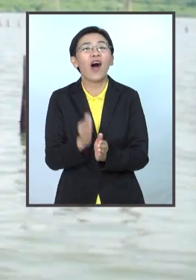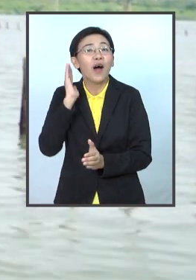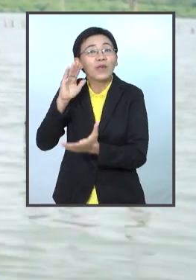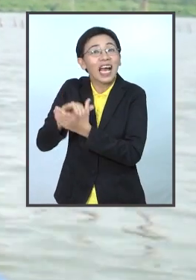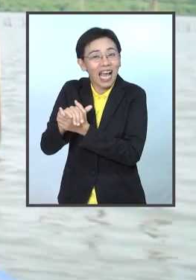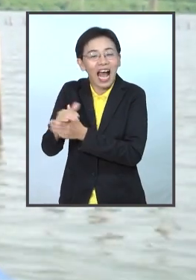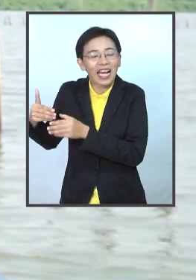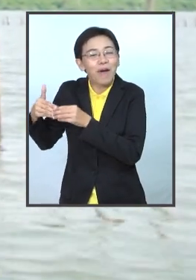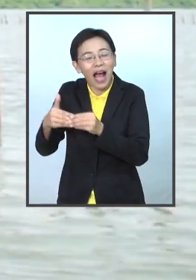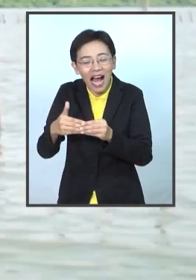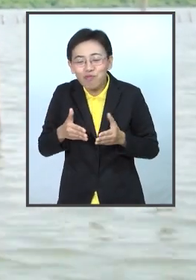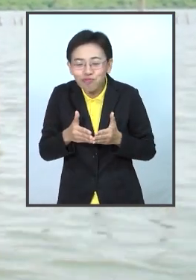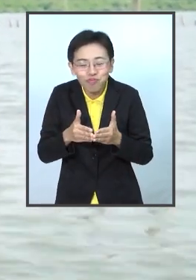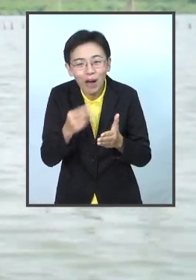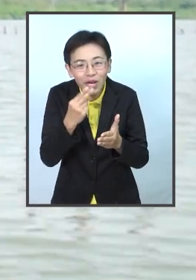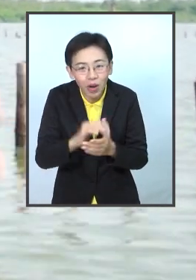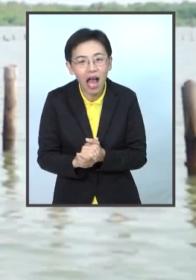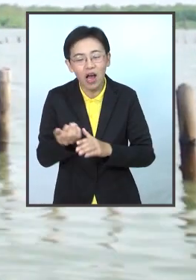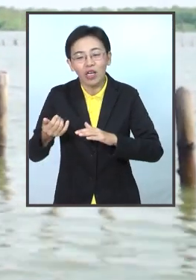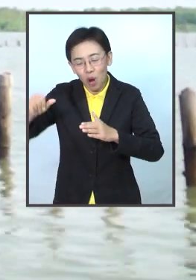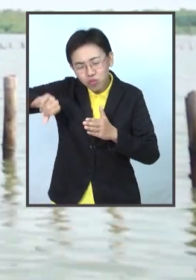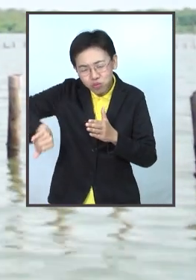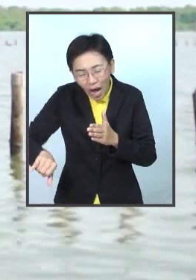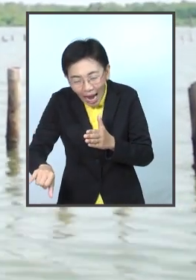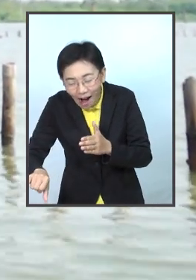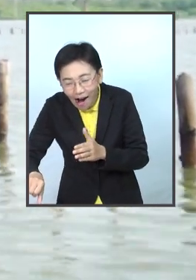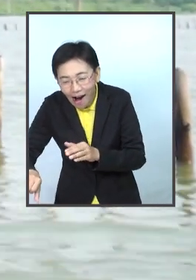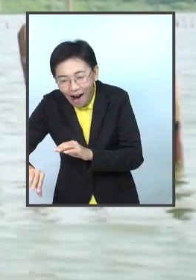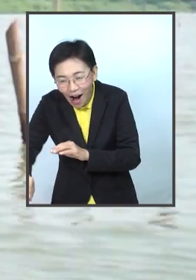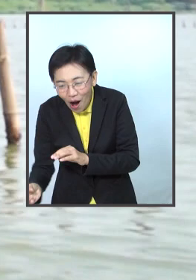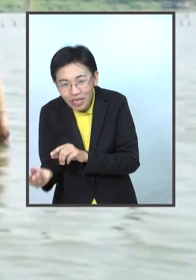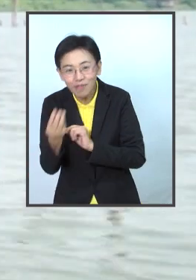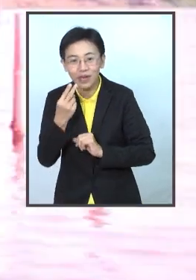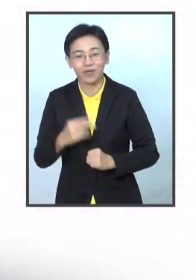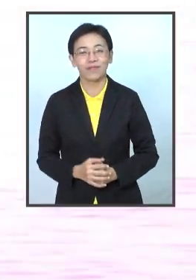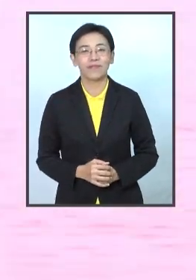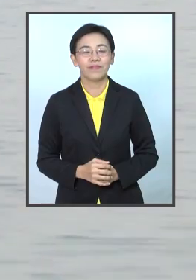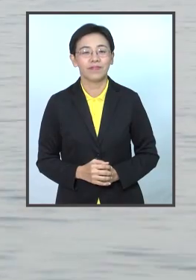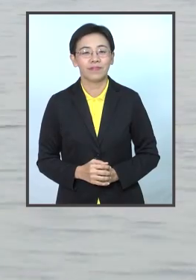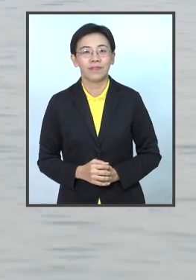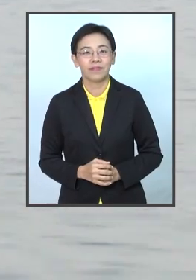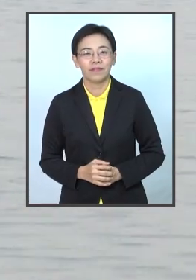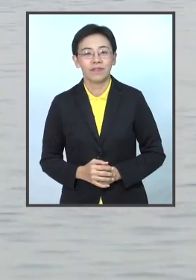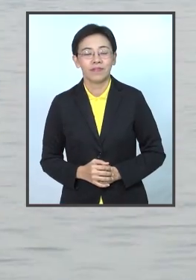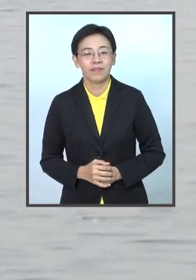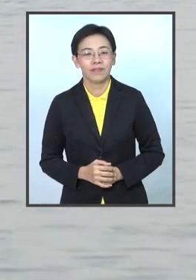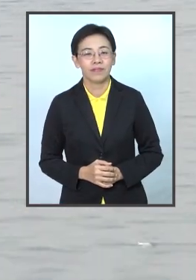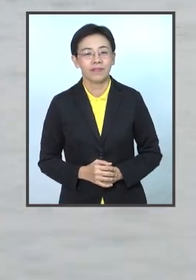ามีของพี่ดวงพรค่ะเดี๋ยวพี่ธนาเขาจะงมลงไปจับหอยให้พวกเราชมกันจัดๆเลย